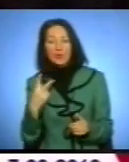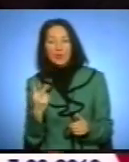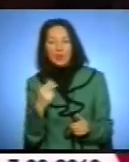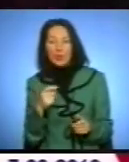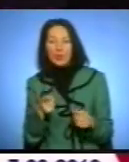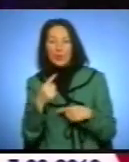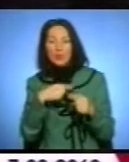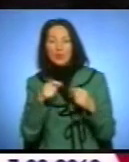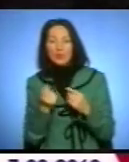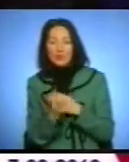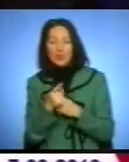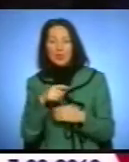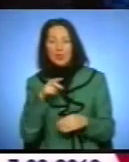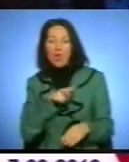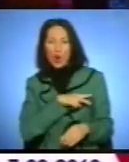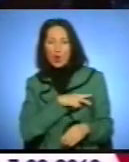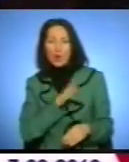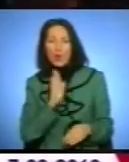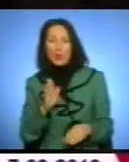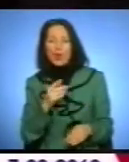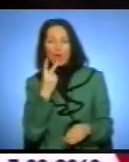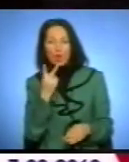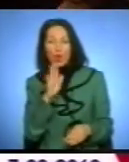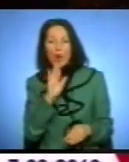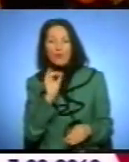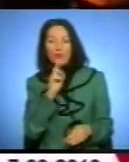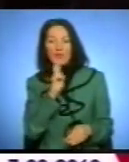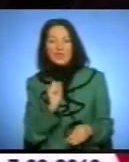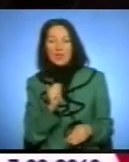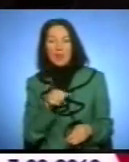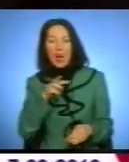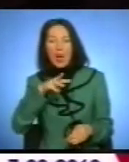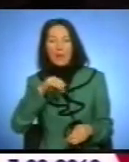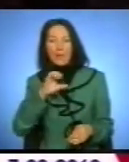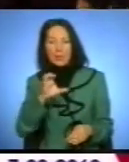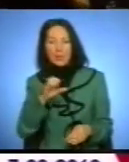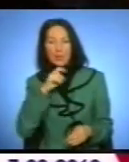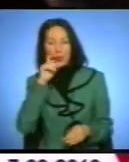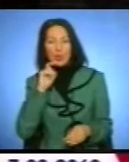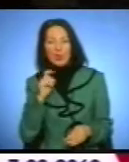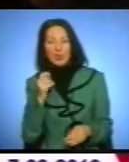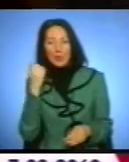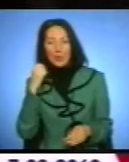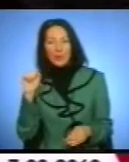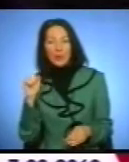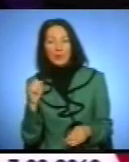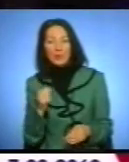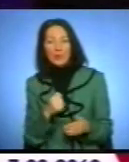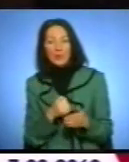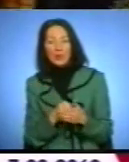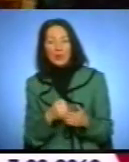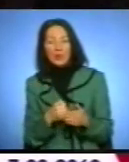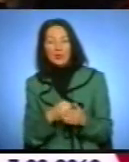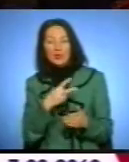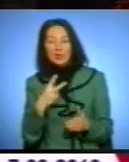з нагородою. Я стала другою віце-міс України. Ну, якби «Топ краса 2013